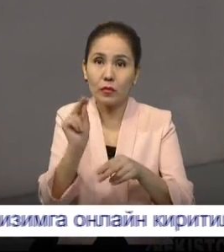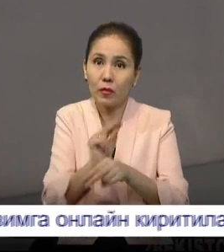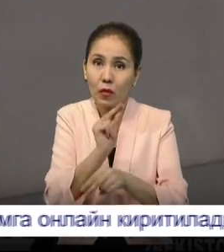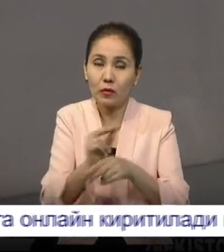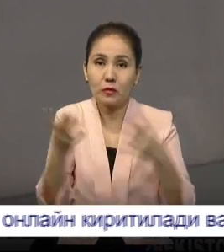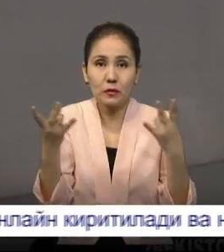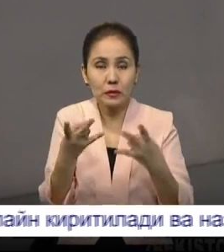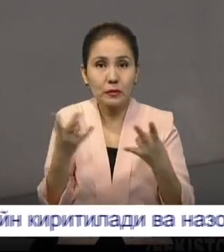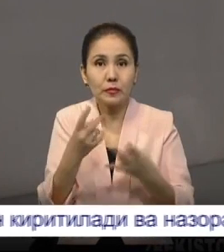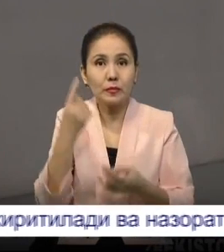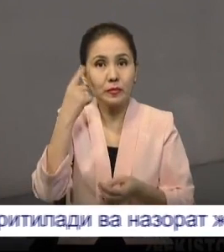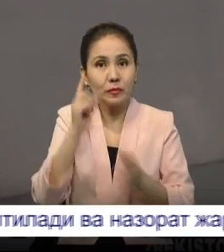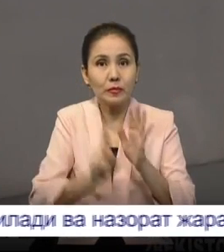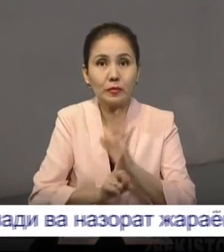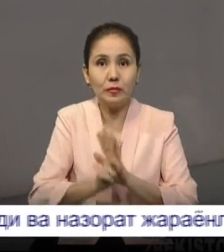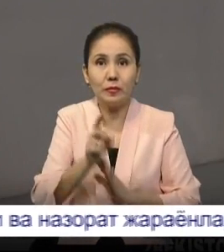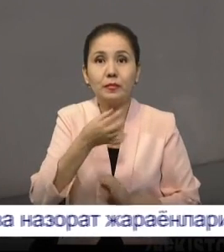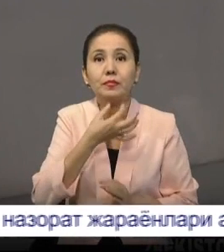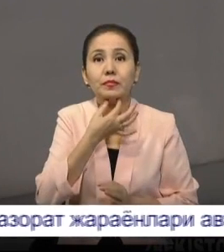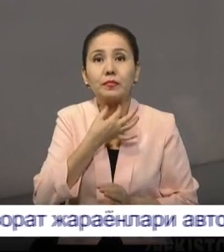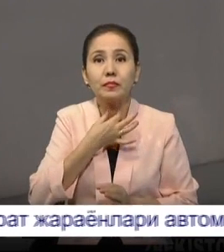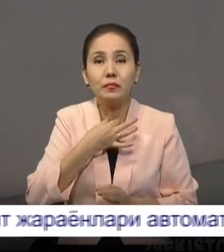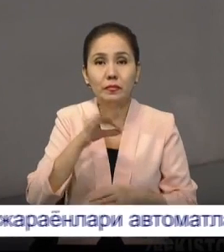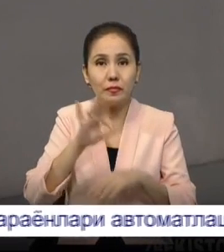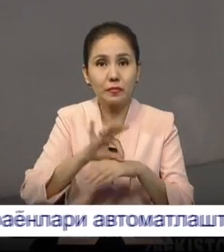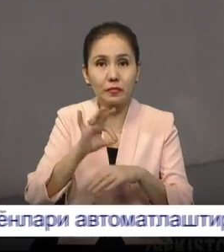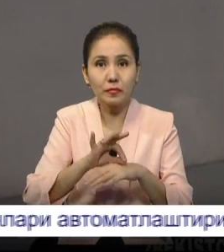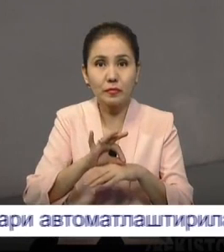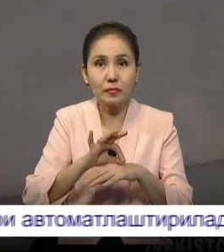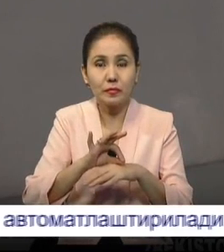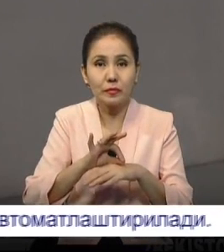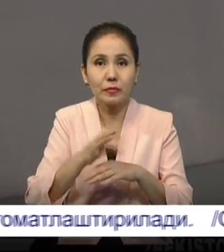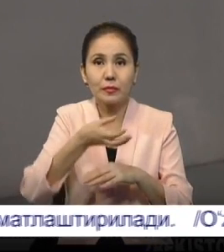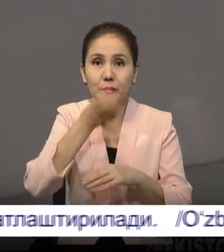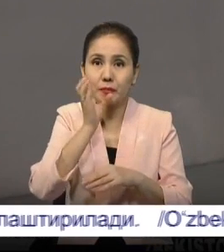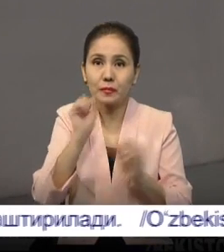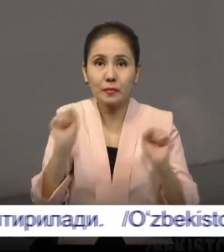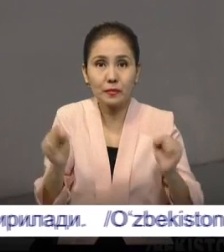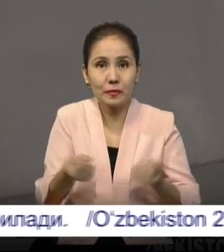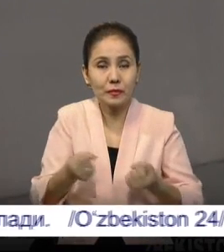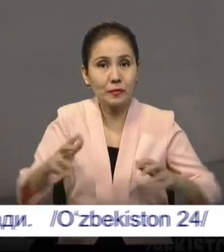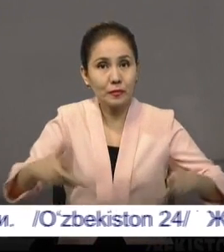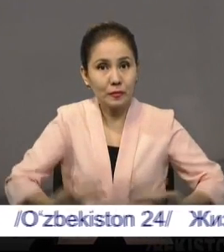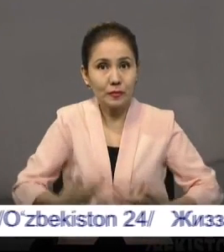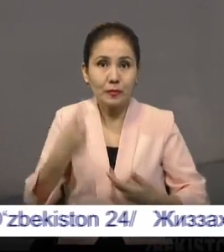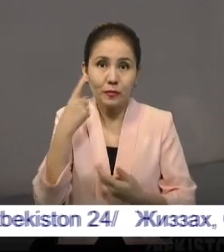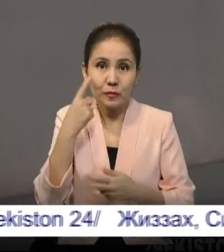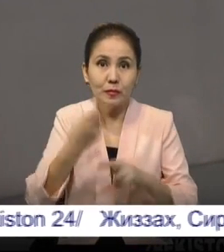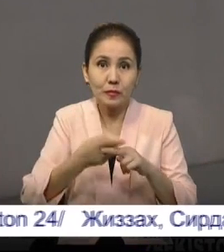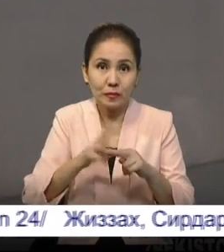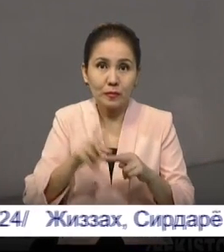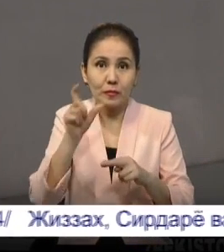Birinchi o'ylaymiz, tomoq oxir kasallik bilan kechyapti deb o'ylaymiz, muzda ichgan, shamolladim deb. Aholimiz ko'proq shu